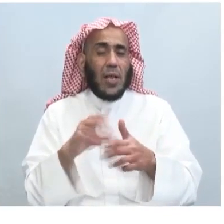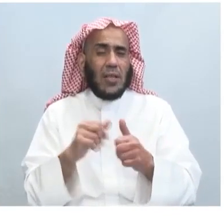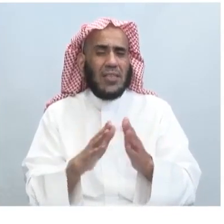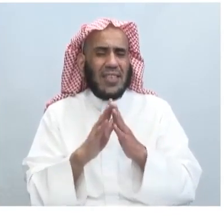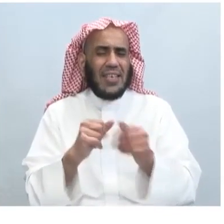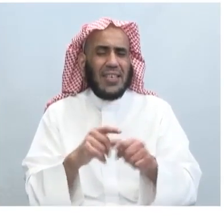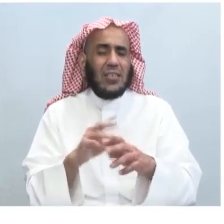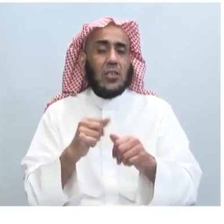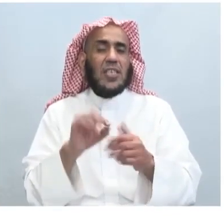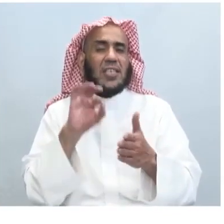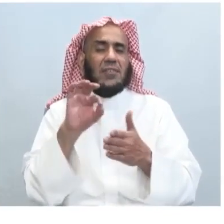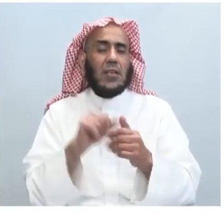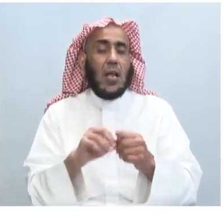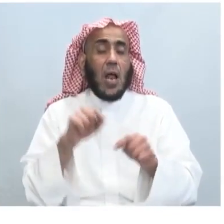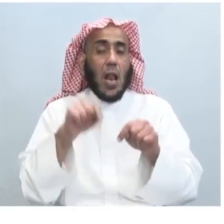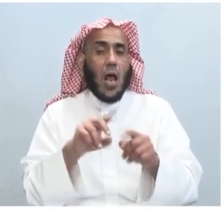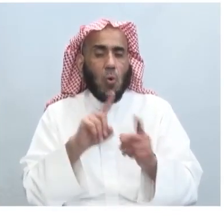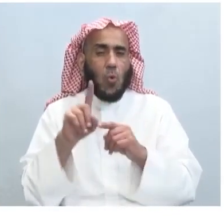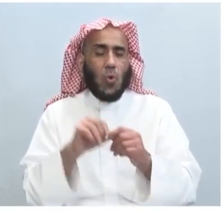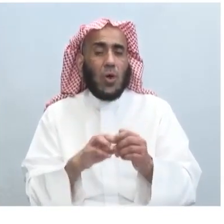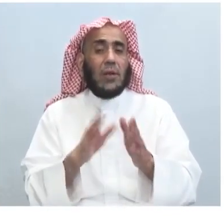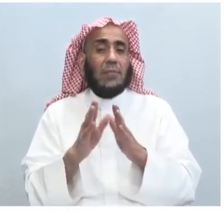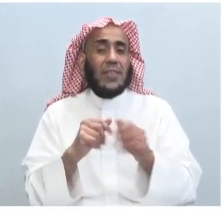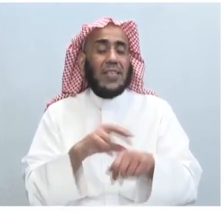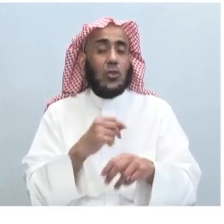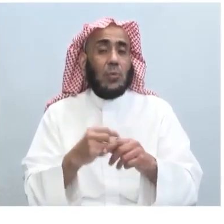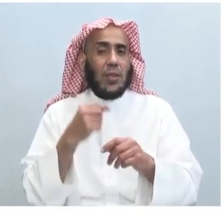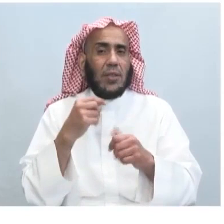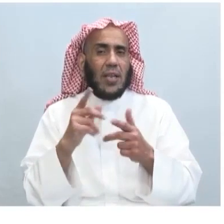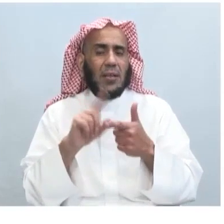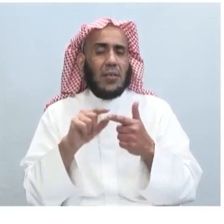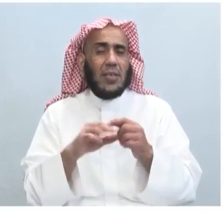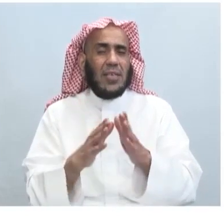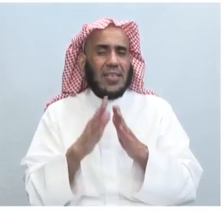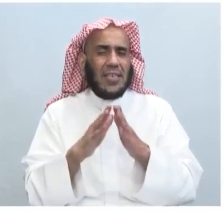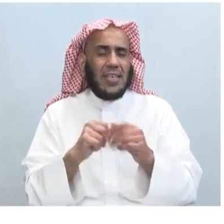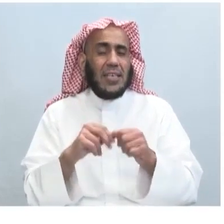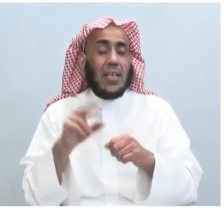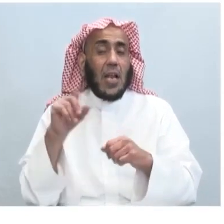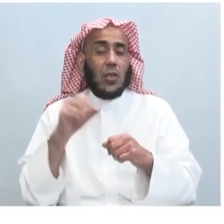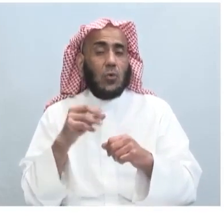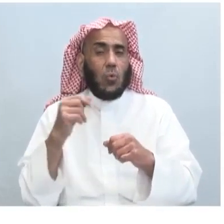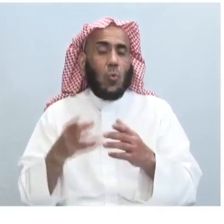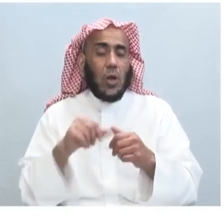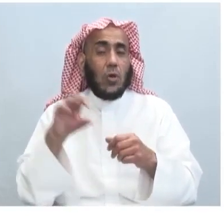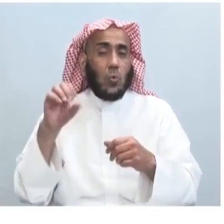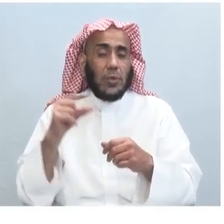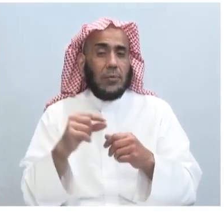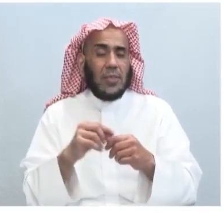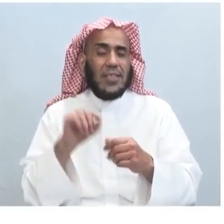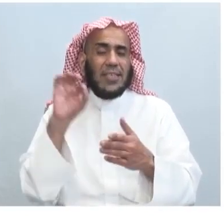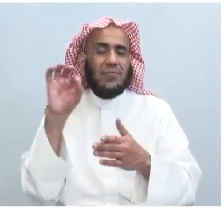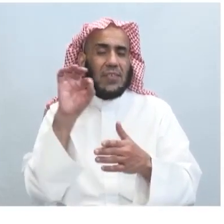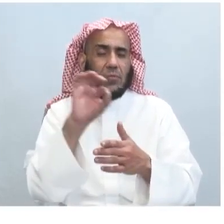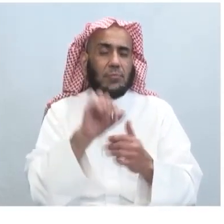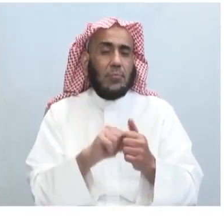تركيز النواتج صفر الان انظر في التجربه الثانيه التجربه الثانيه تركيز الهيدروجين واليود صفر